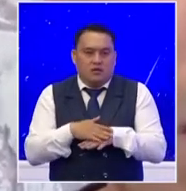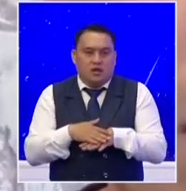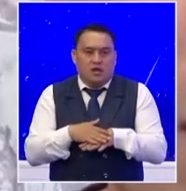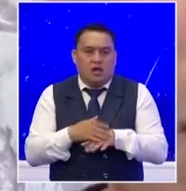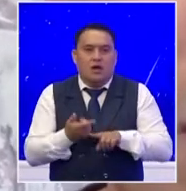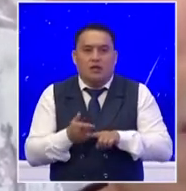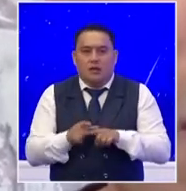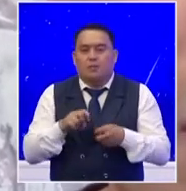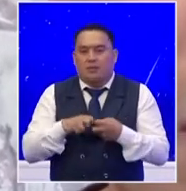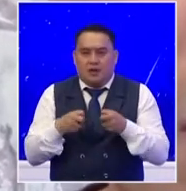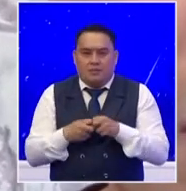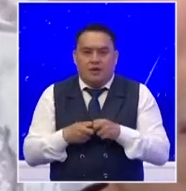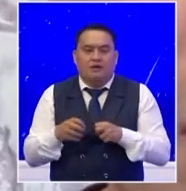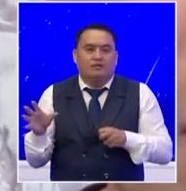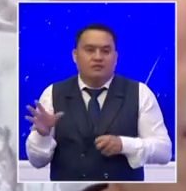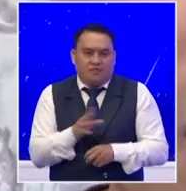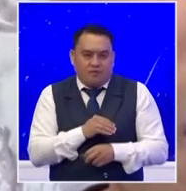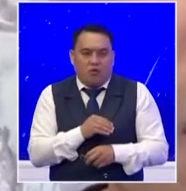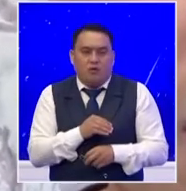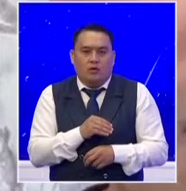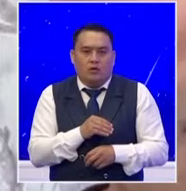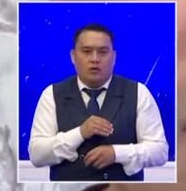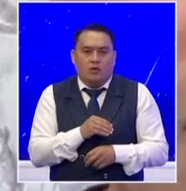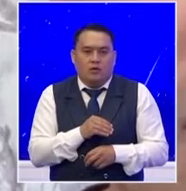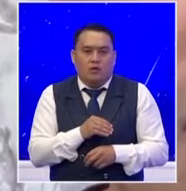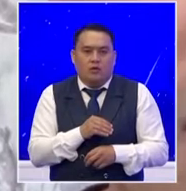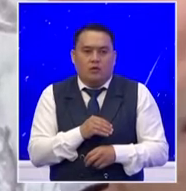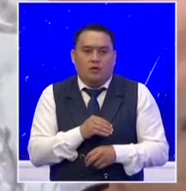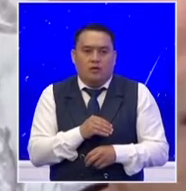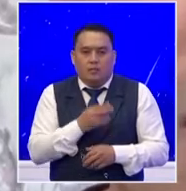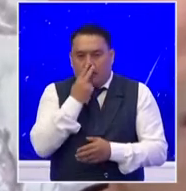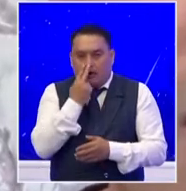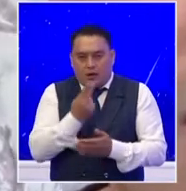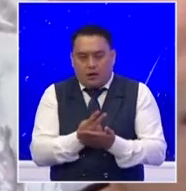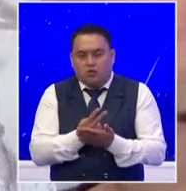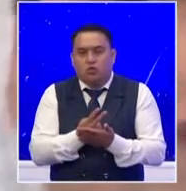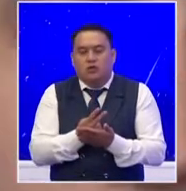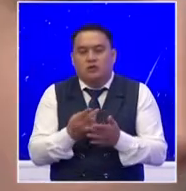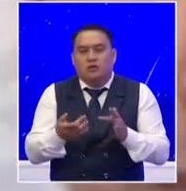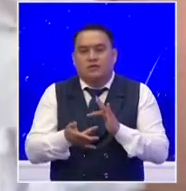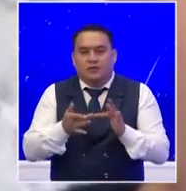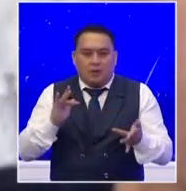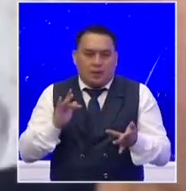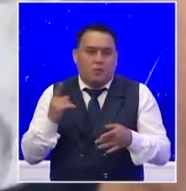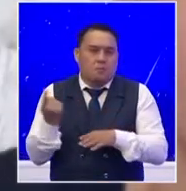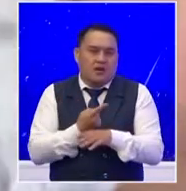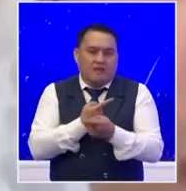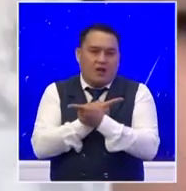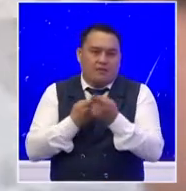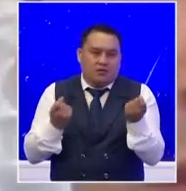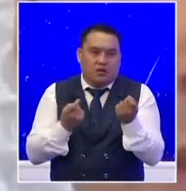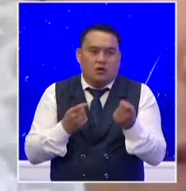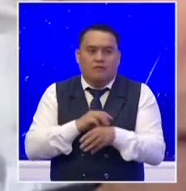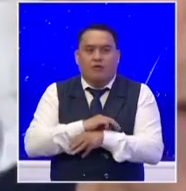есть это проблема при всем, допустим, даже в пабликах публикуются статьи. То есть если это первая информация про